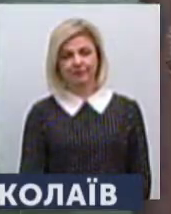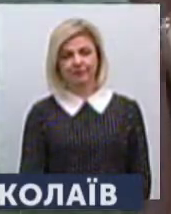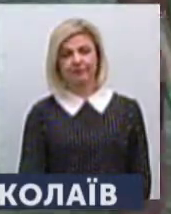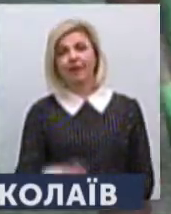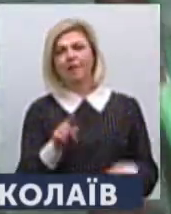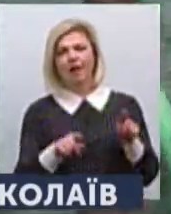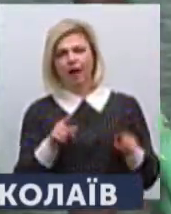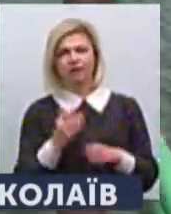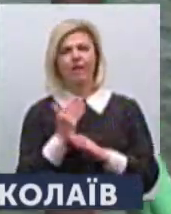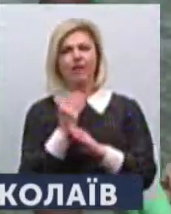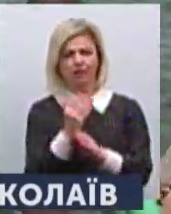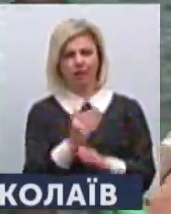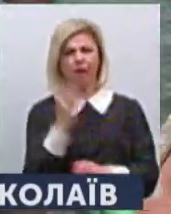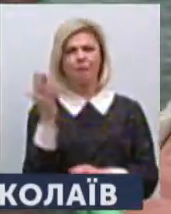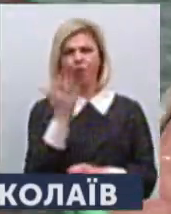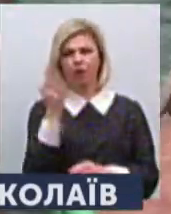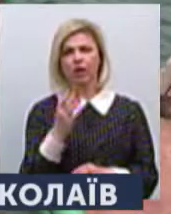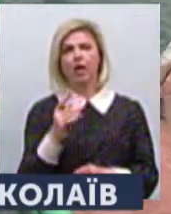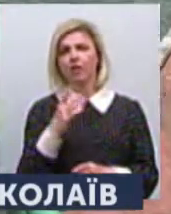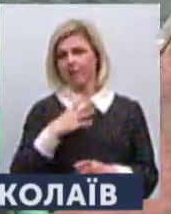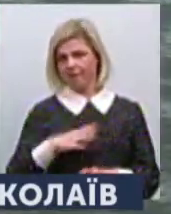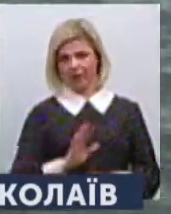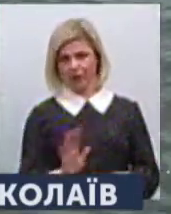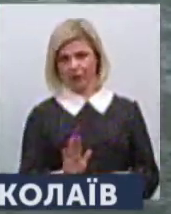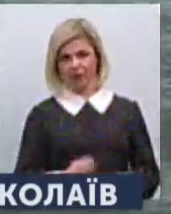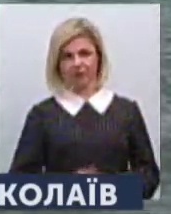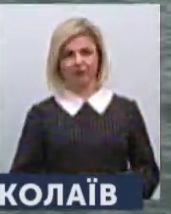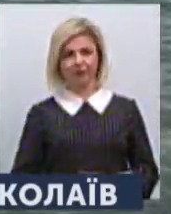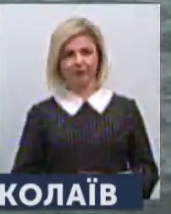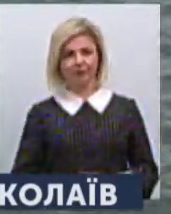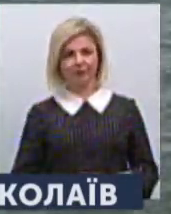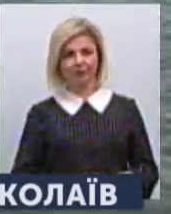Деякі вітрила пориви західного вітру не витримували.